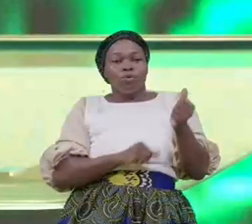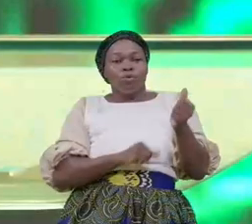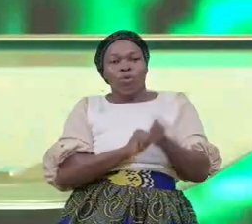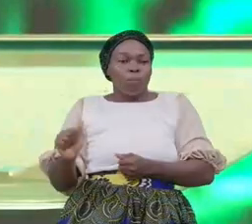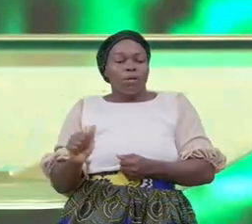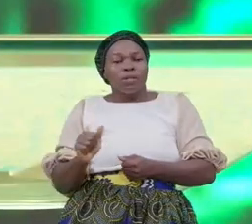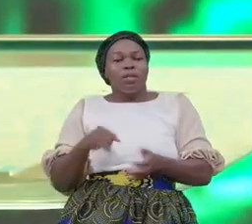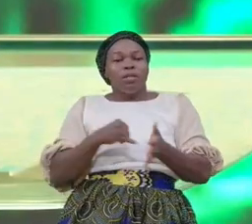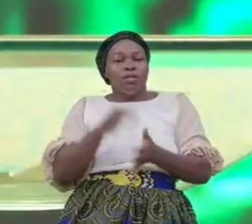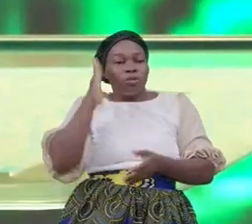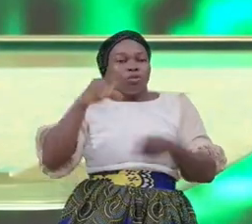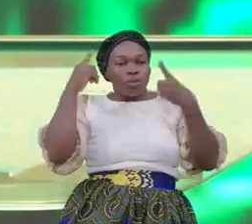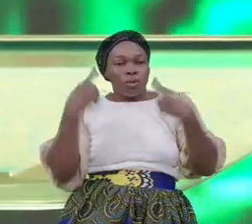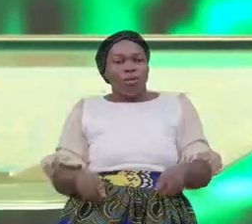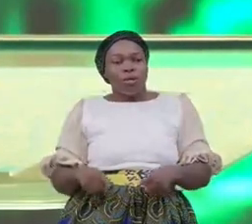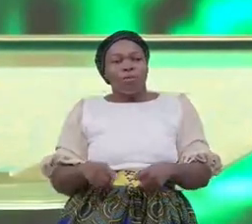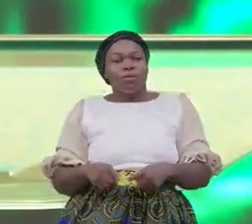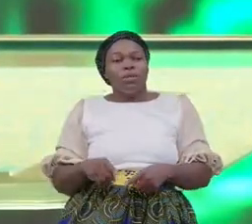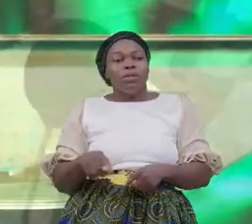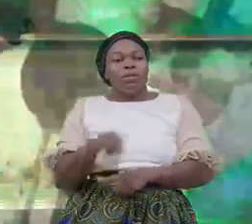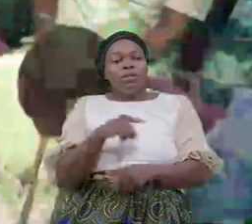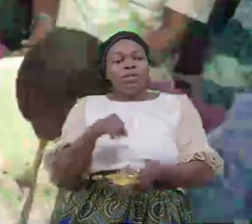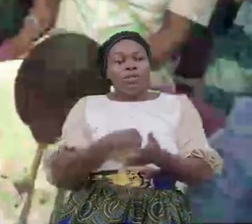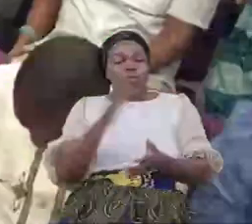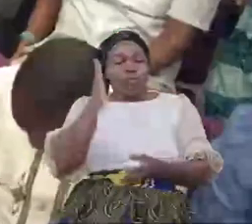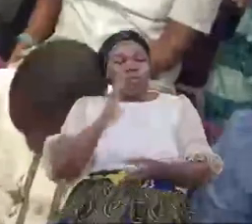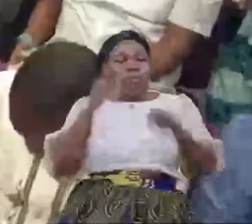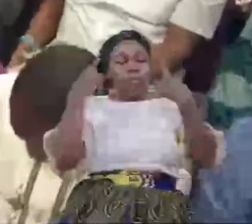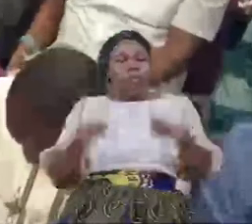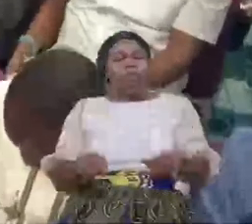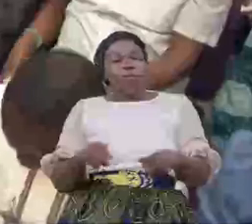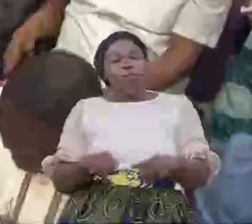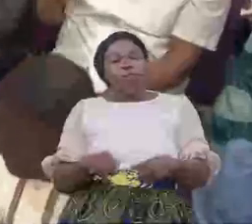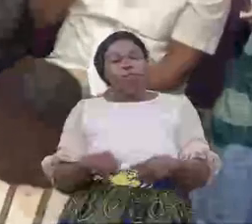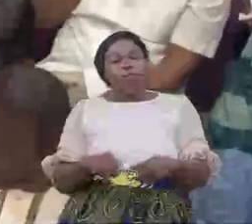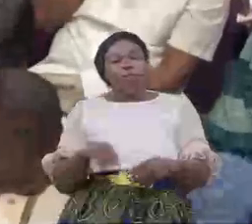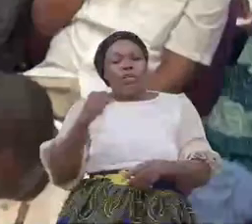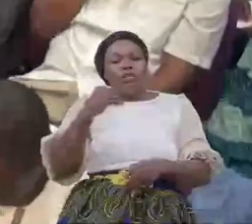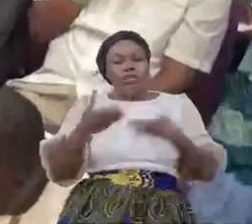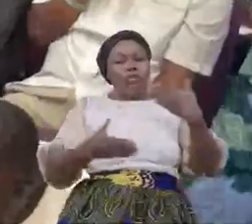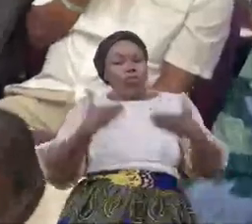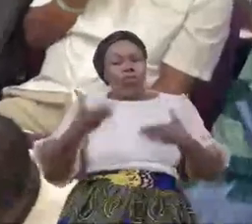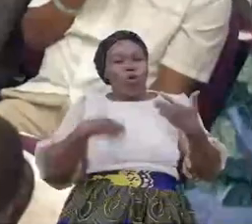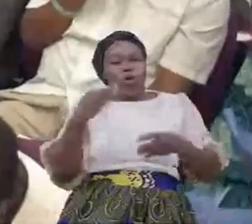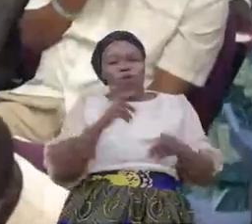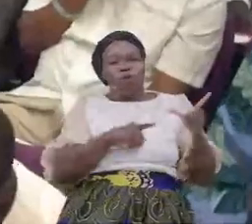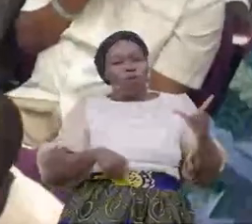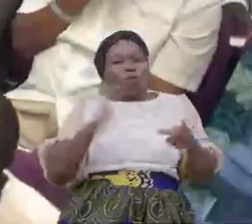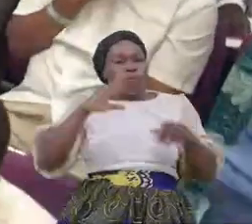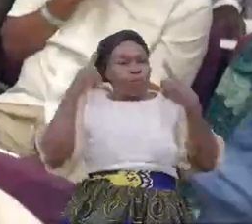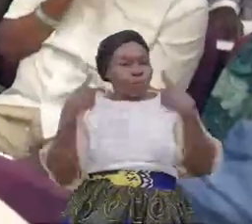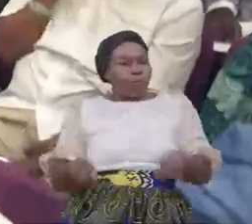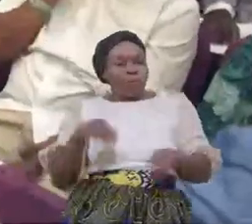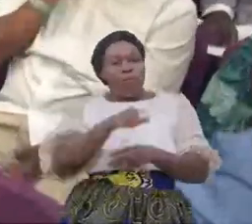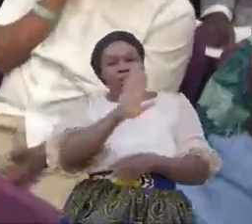va s'accomplir. La guérison de votre corps va s'accomplir. La joie du Seigneur va s'accomplir dans votre vie.